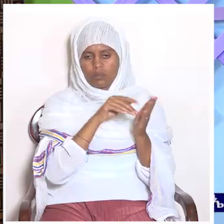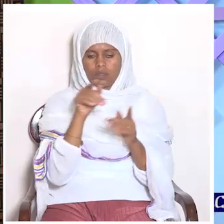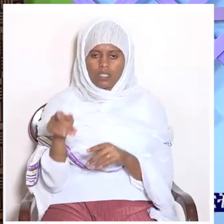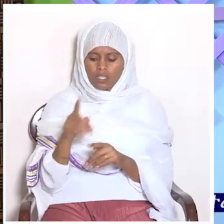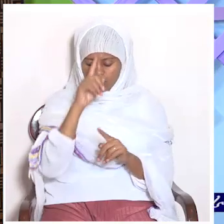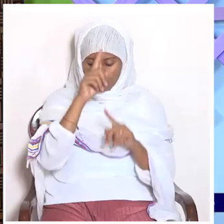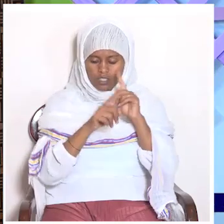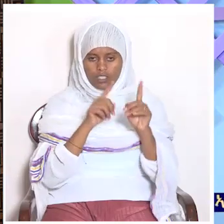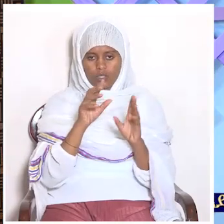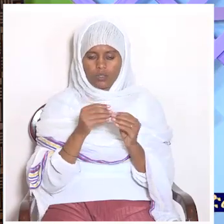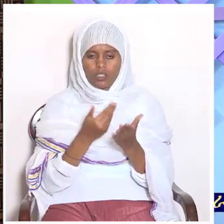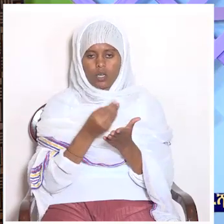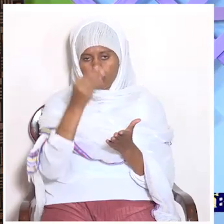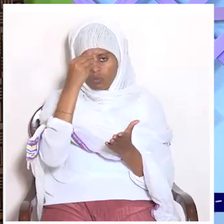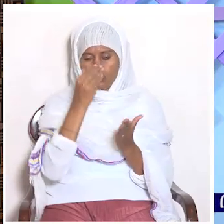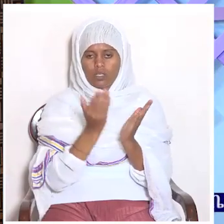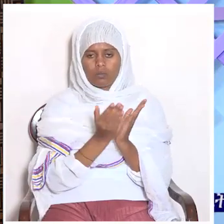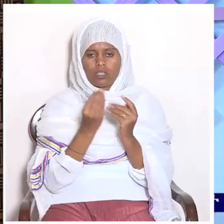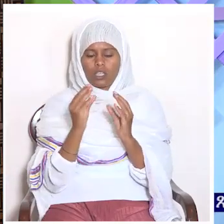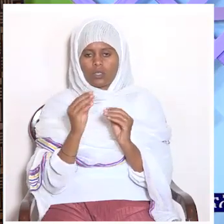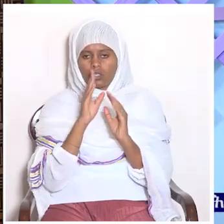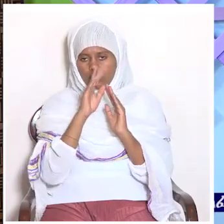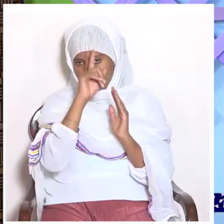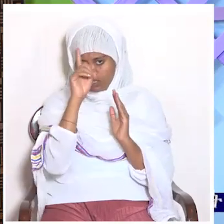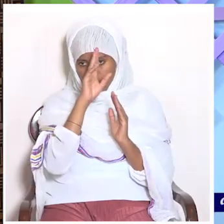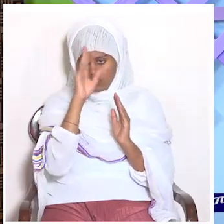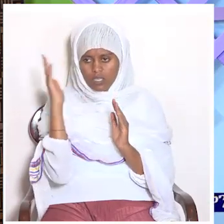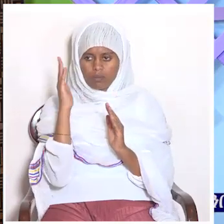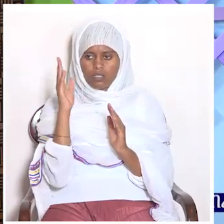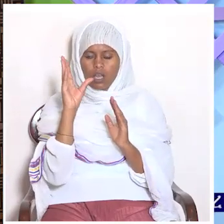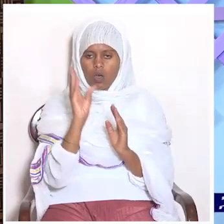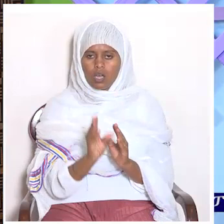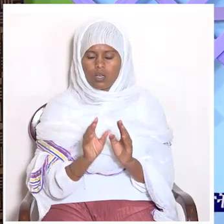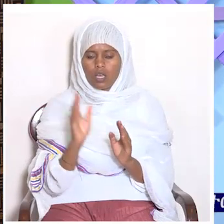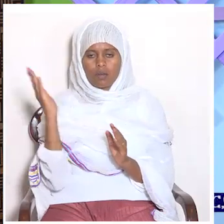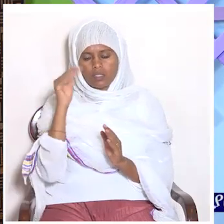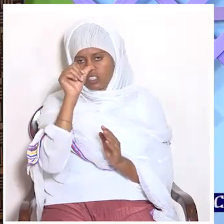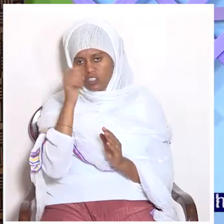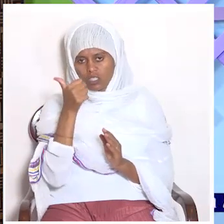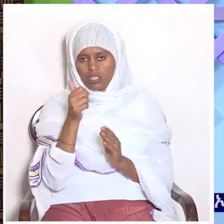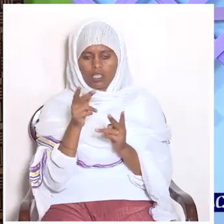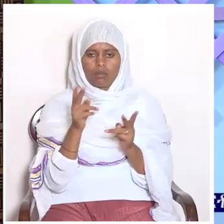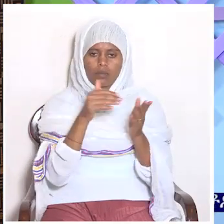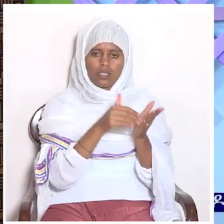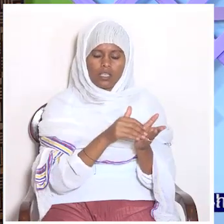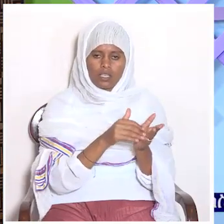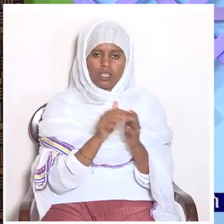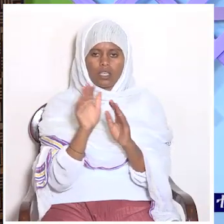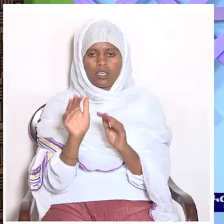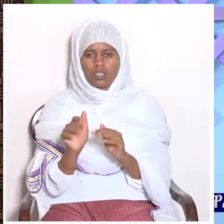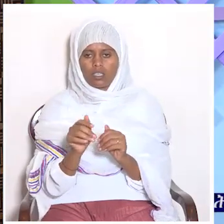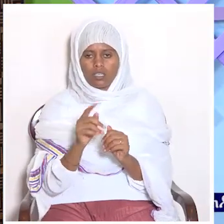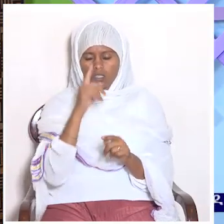تبصحنا زرد أيو كابزين مهارات مرتد أهليو قدس الدينجل أبغز يرهوا أنا يخون أبغز يشجرنا كم